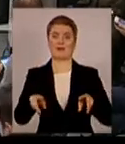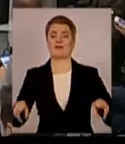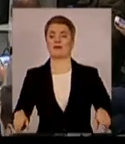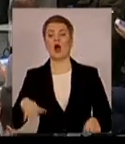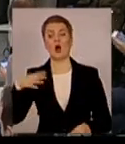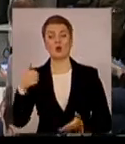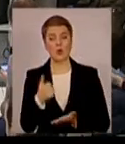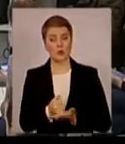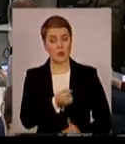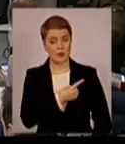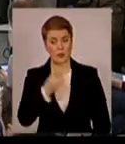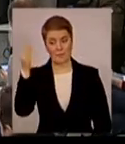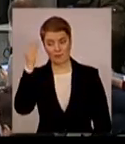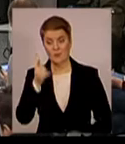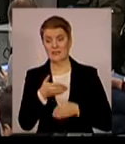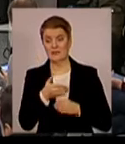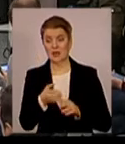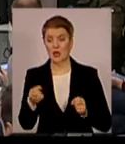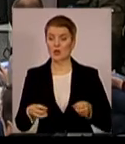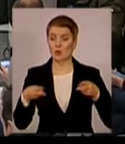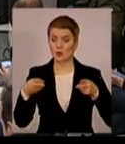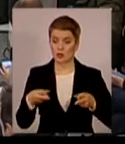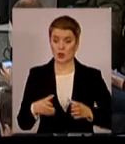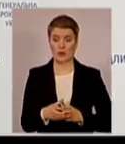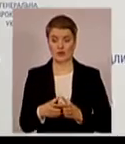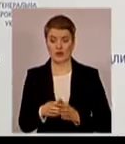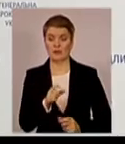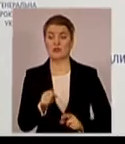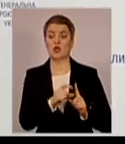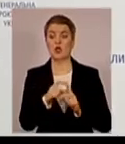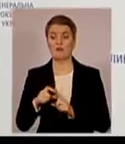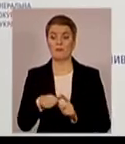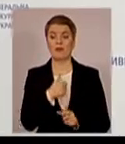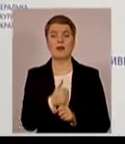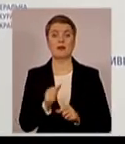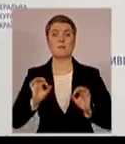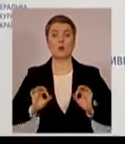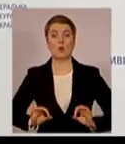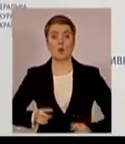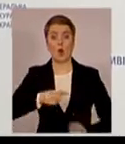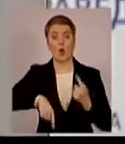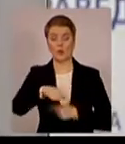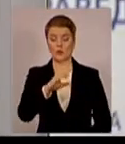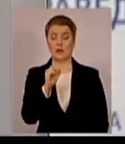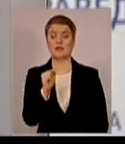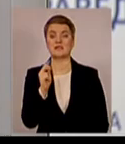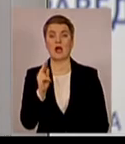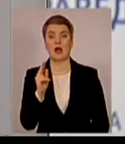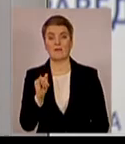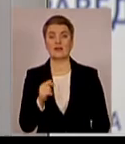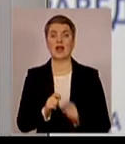Колишнього очільника Одещини підозрюють у сприянні злочинній організації. За словами генпрокурора, оточення Саакашвілі за